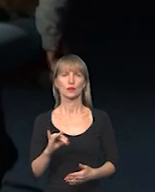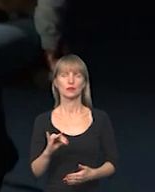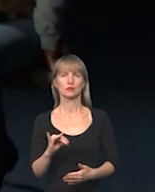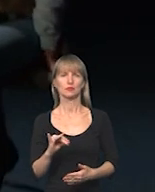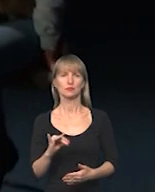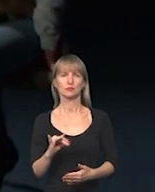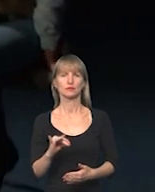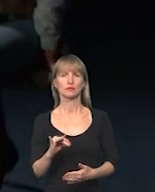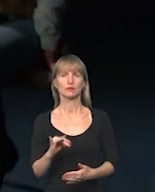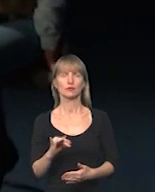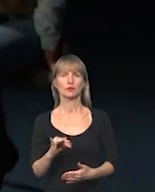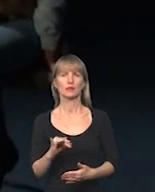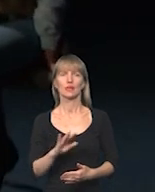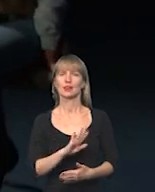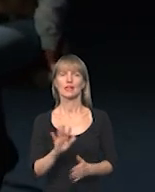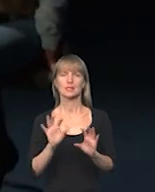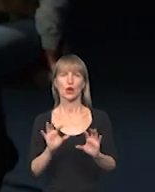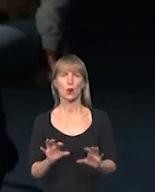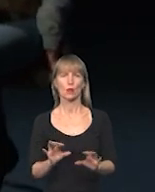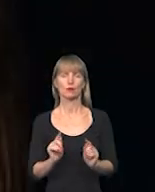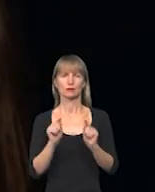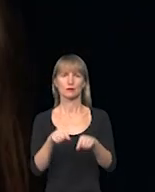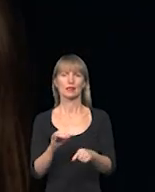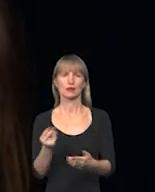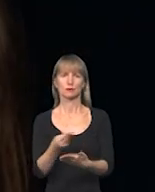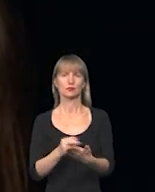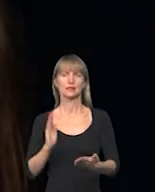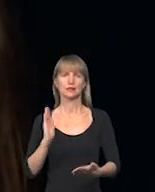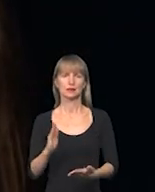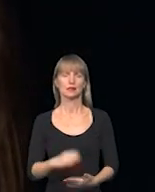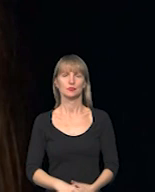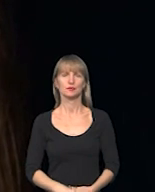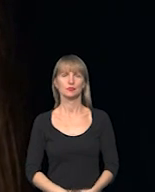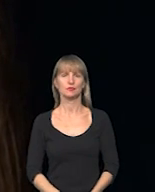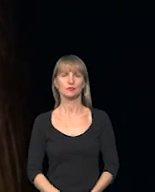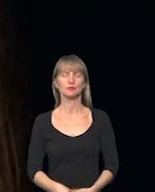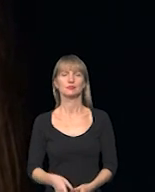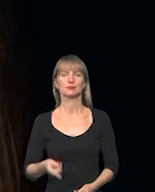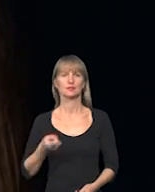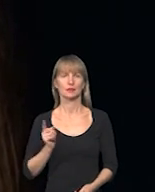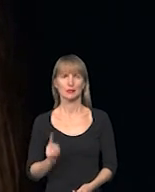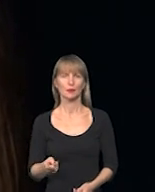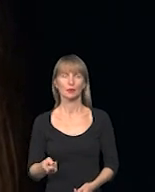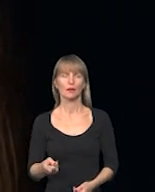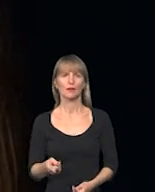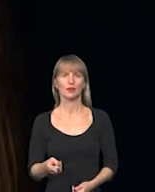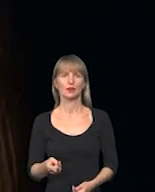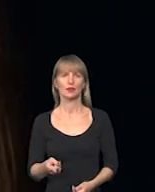не зовсім законні потрапляти із розмальовуванням стін? Ну, насправді